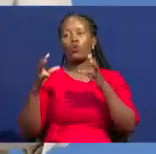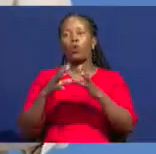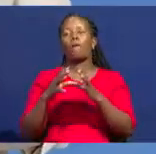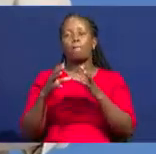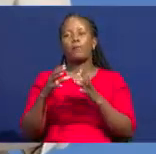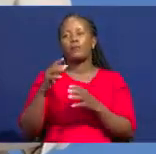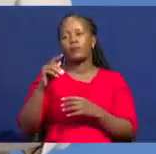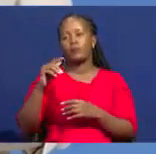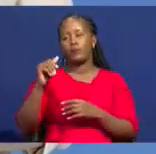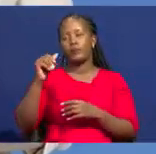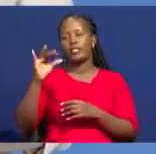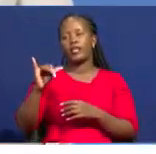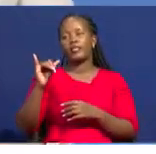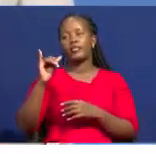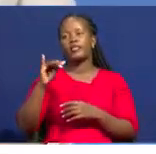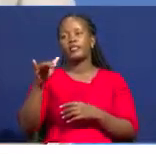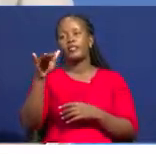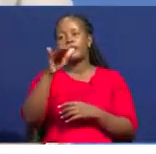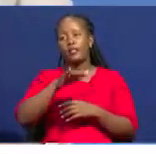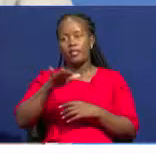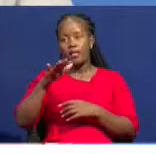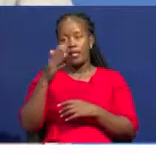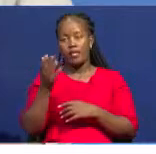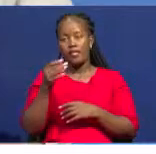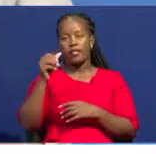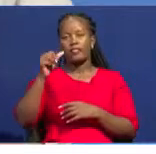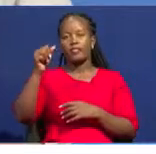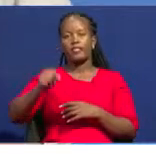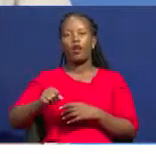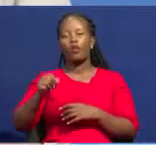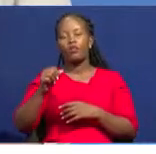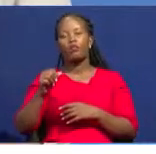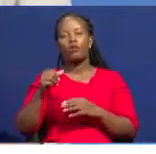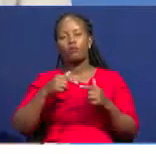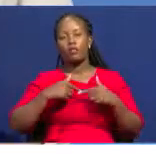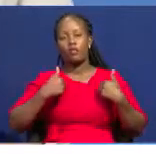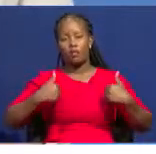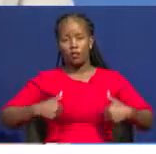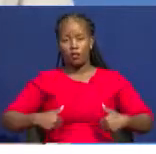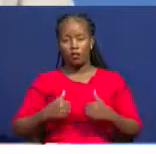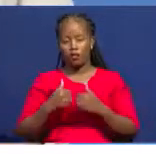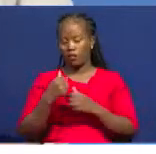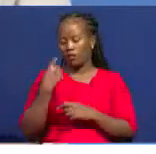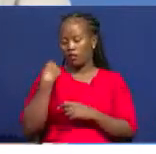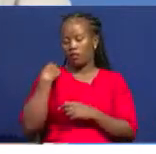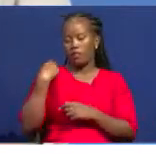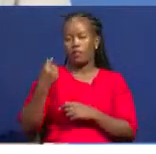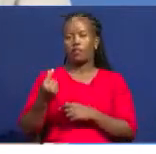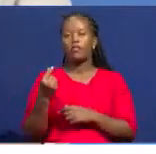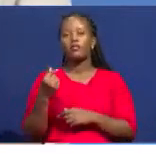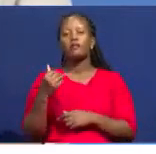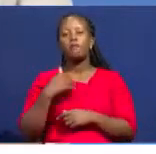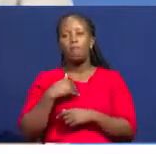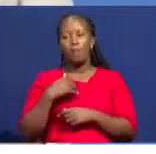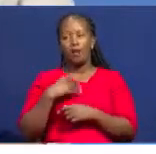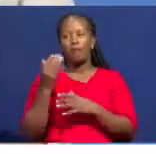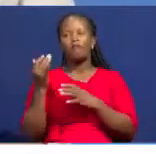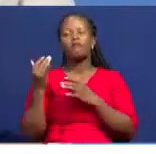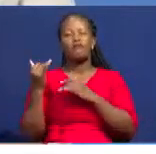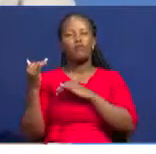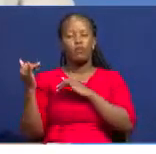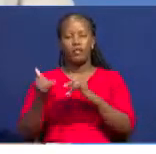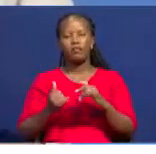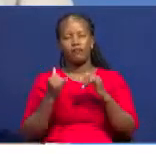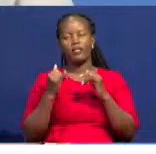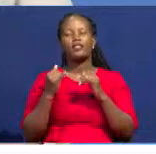Dai katika mkoa wa Yunnan, kusini magharibi mwa China, hivi karibuni walikaribisha mwaka